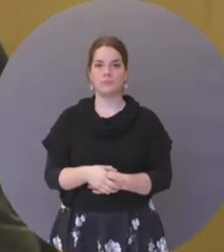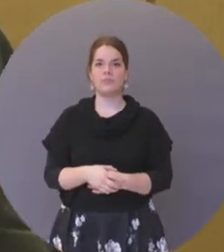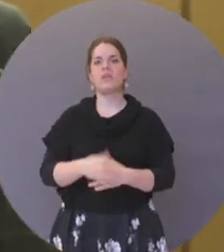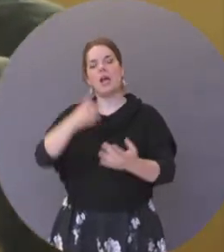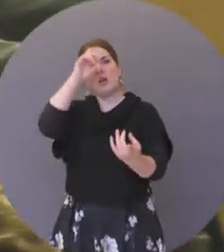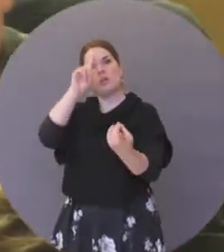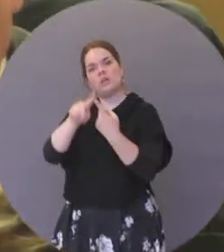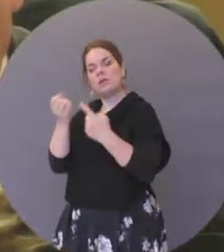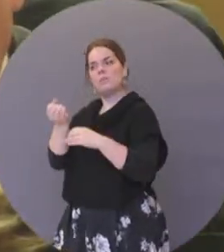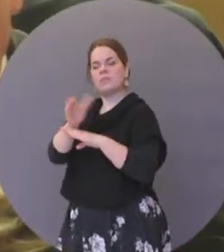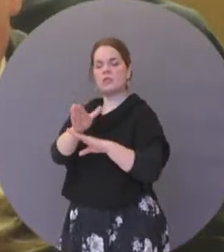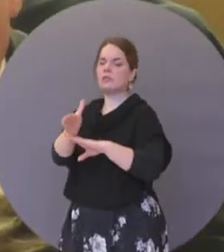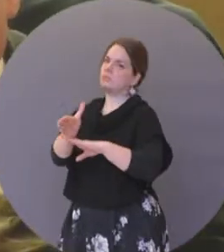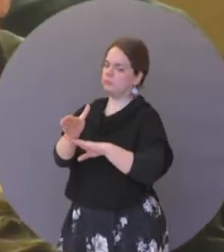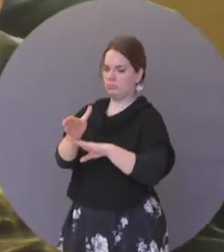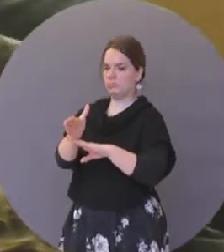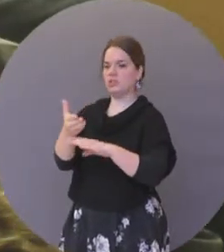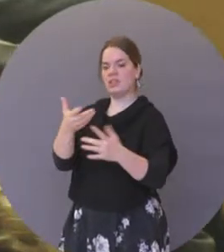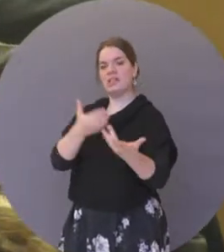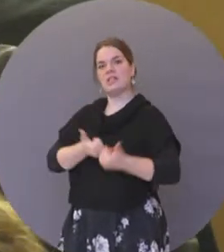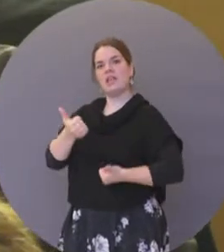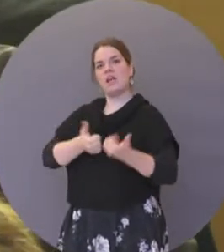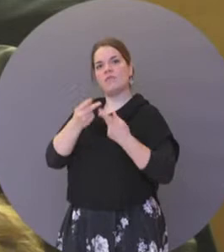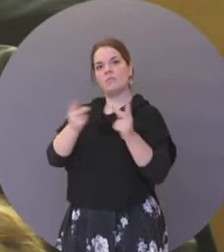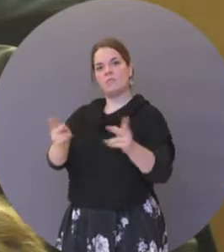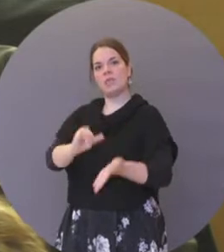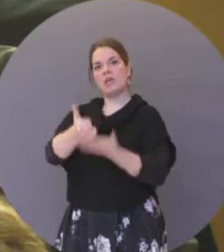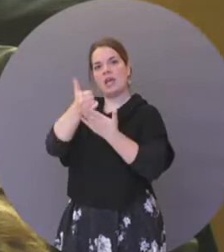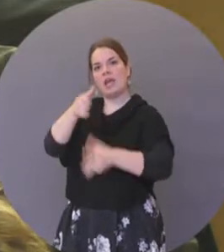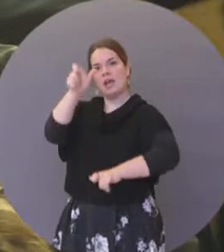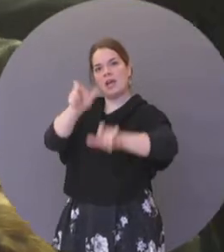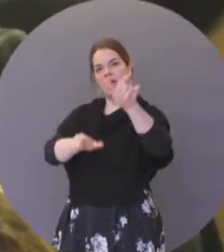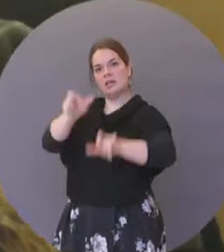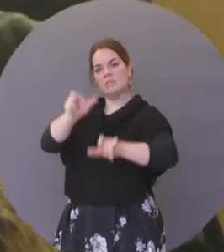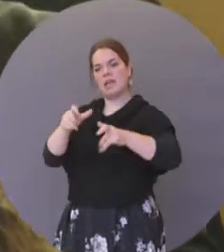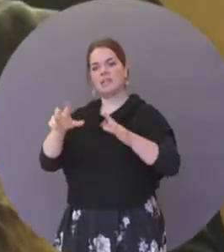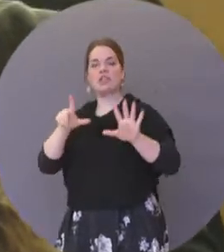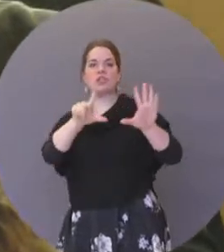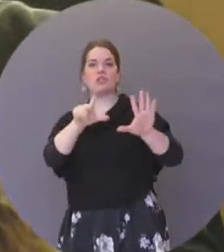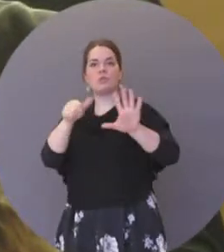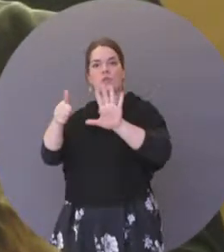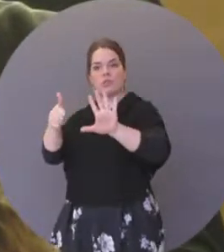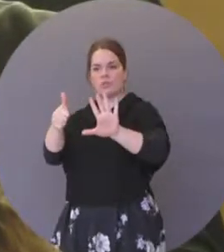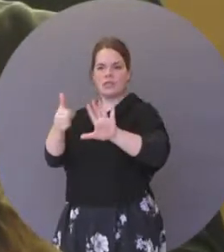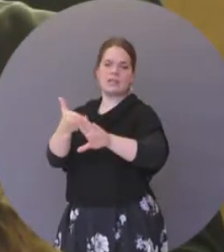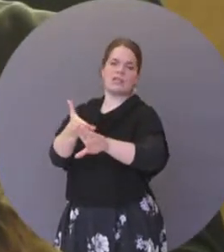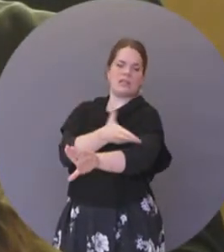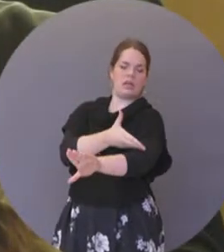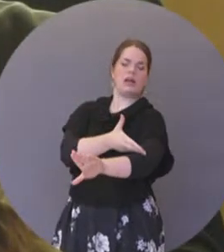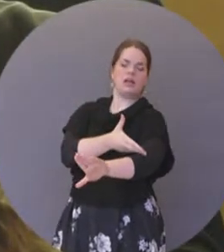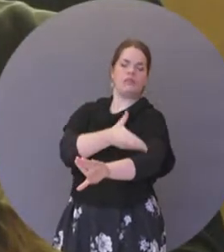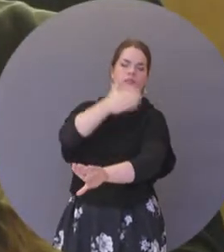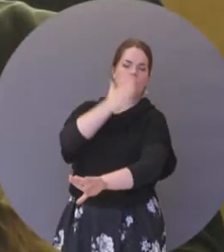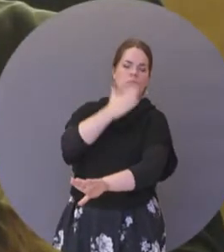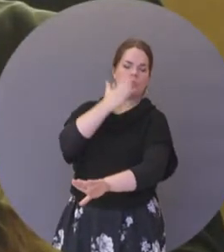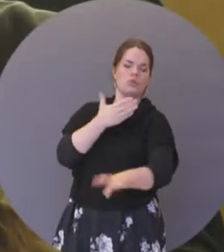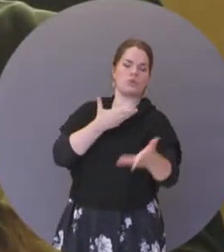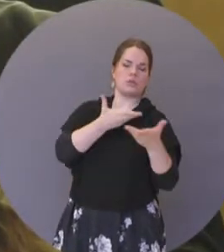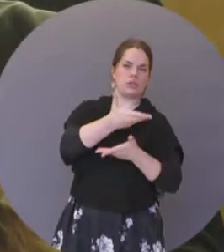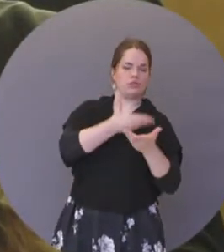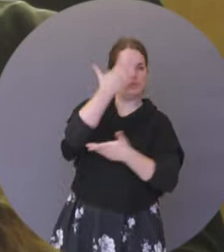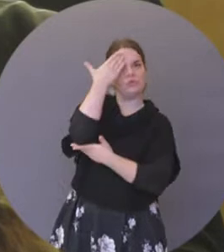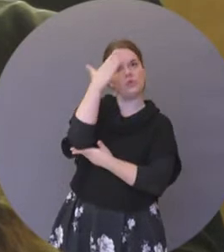un service public de l'aide à la personne qui pourrait être expérimentée en Seine-Maritime et puisqu'on va parler de cela